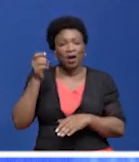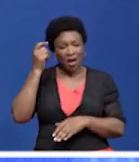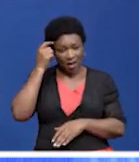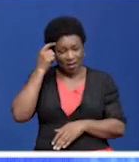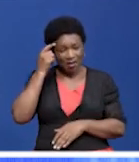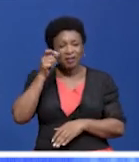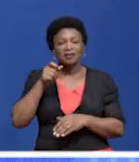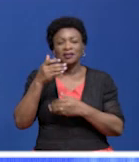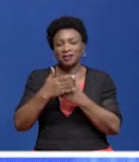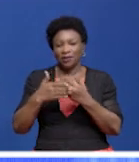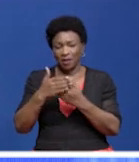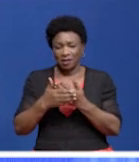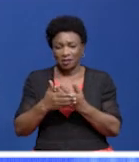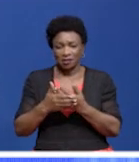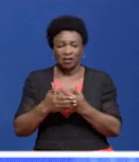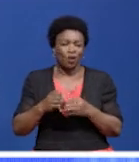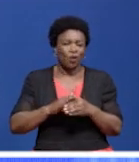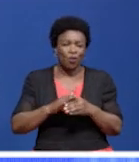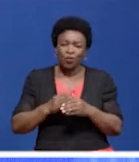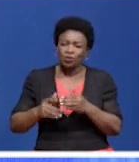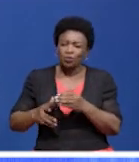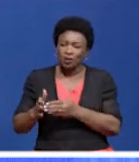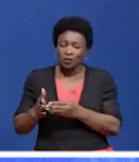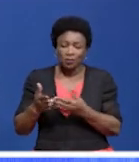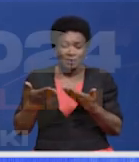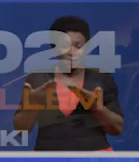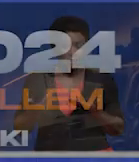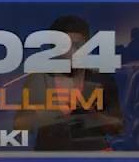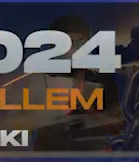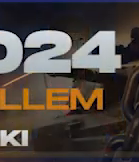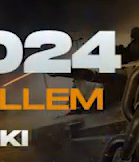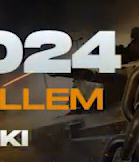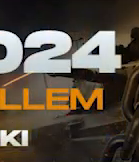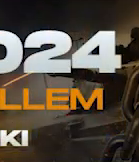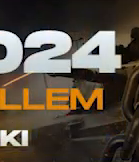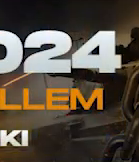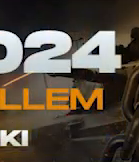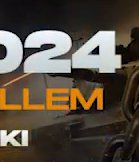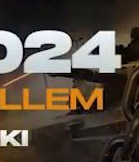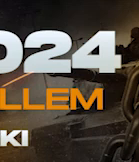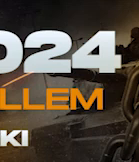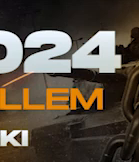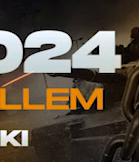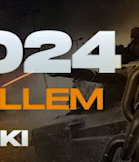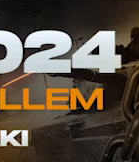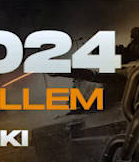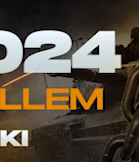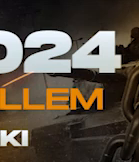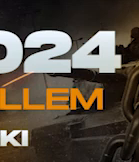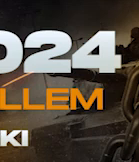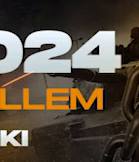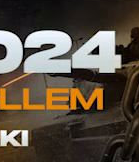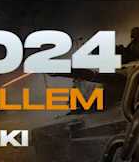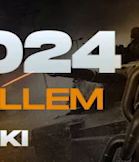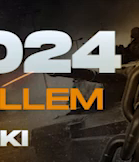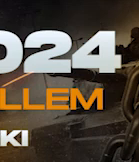wengi kwa sasa juu ya utu wake na hilo tunal tu na mwan saikia hapa studio